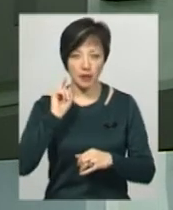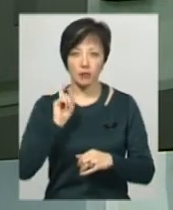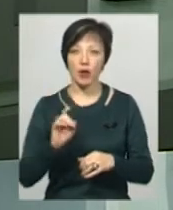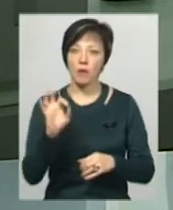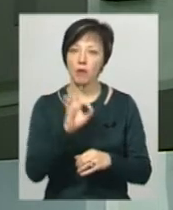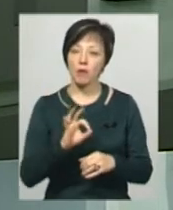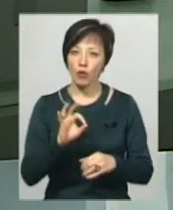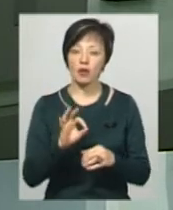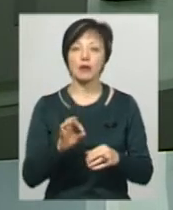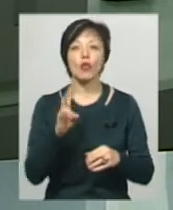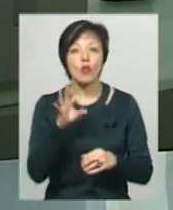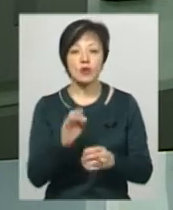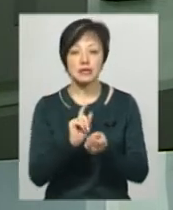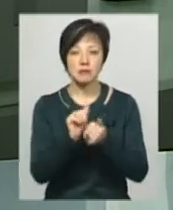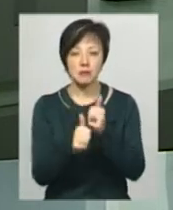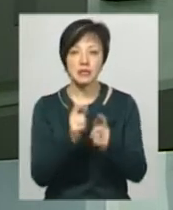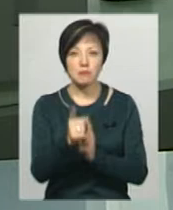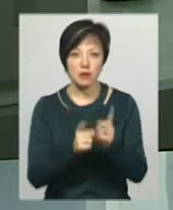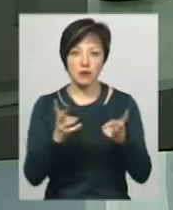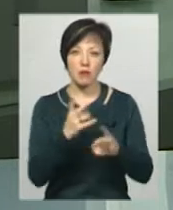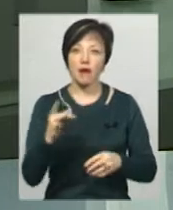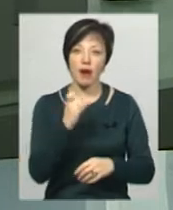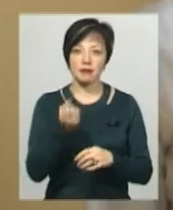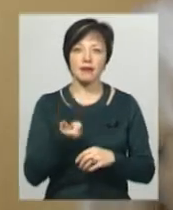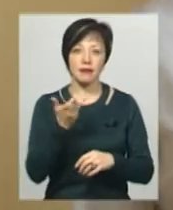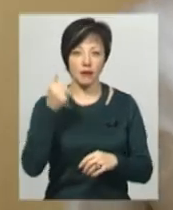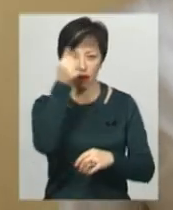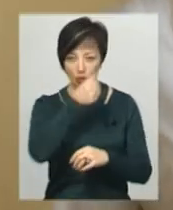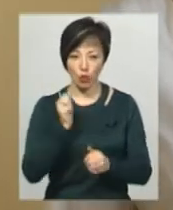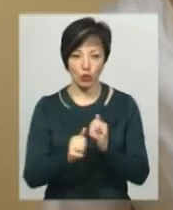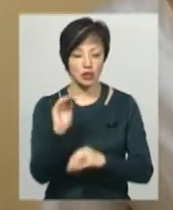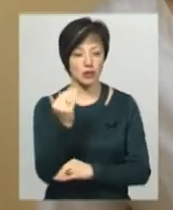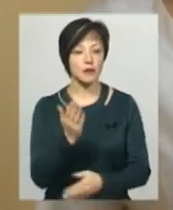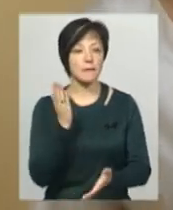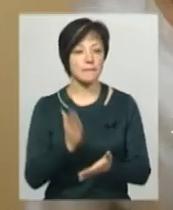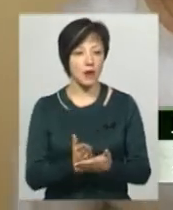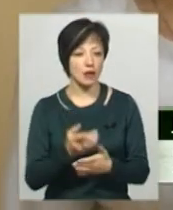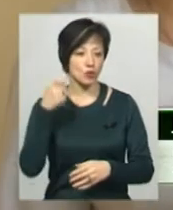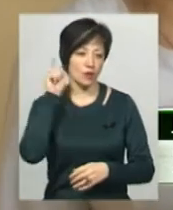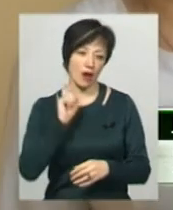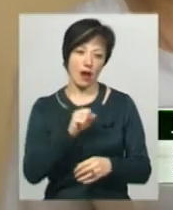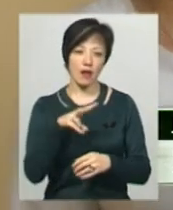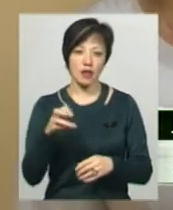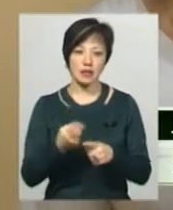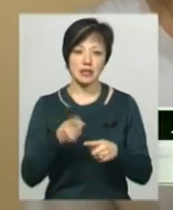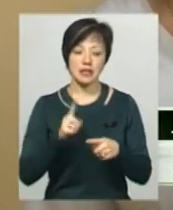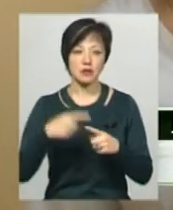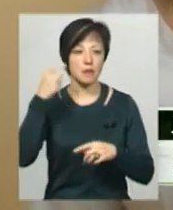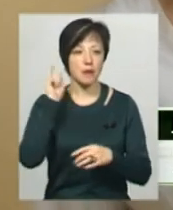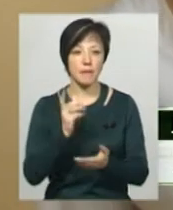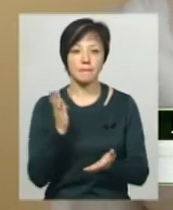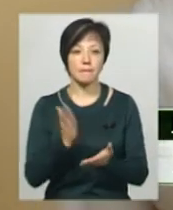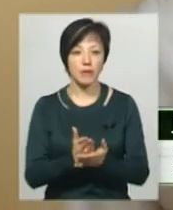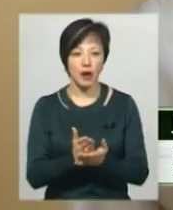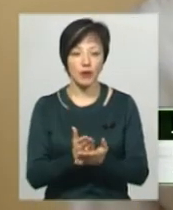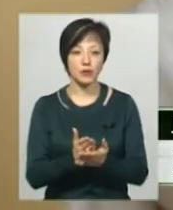проте змінювати їх потрібно раз у кілька років. Кожна дитина має слуховий апарат, але ці слухові апарати, вони